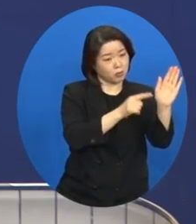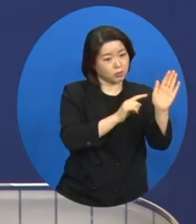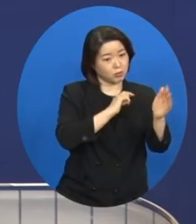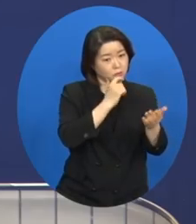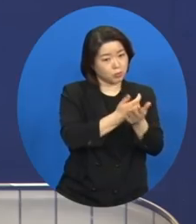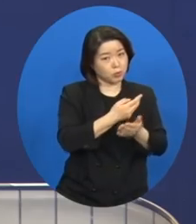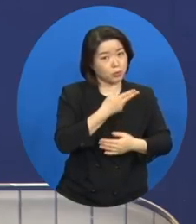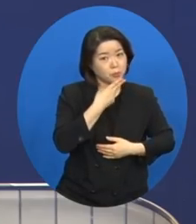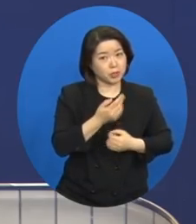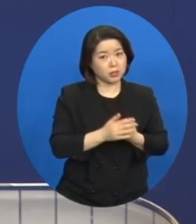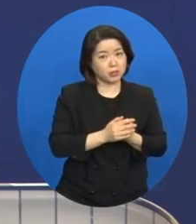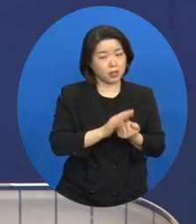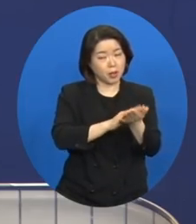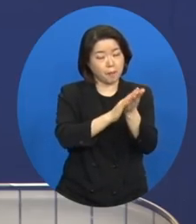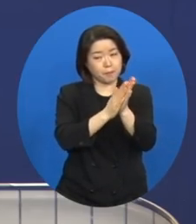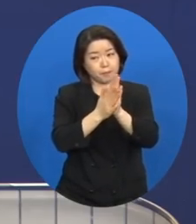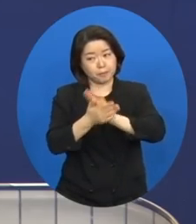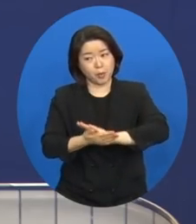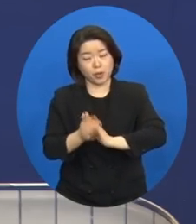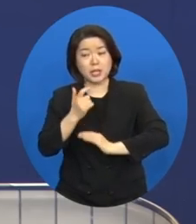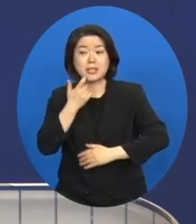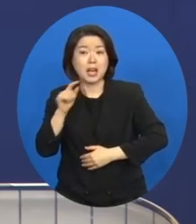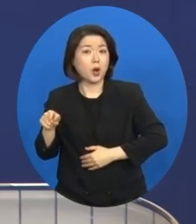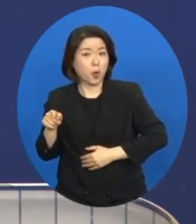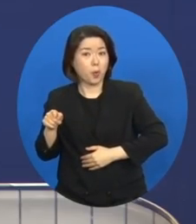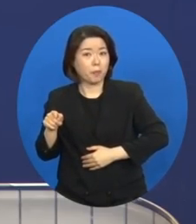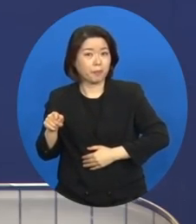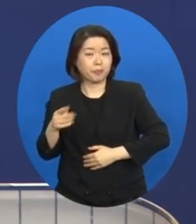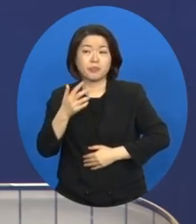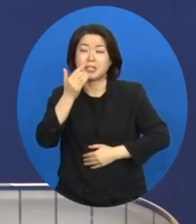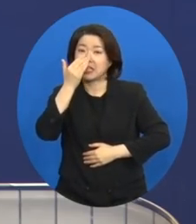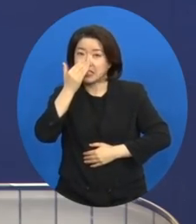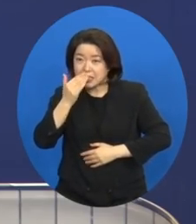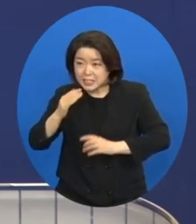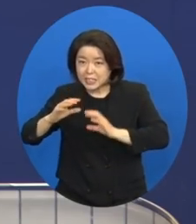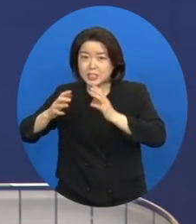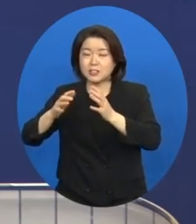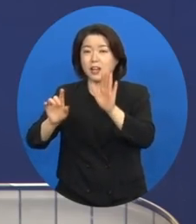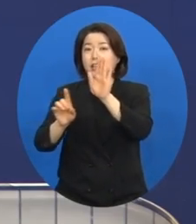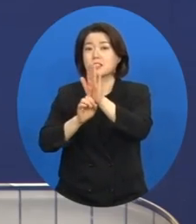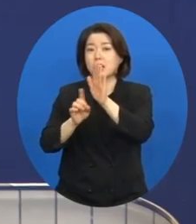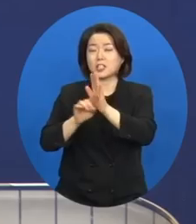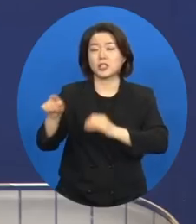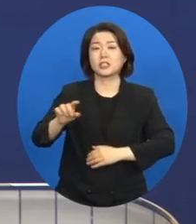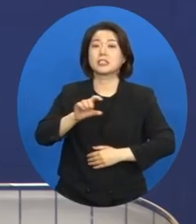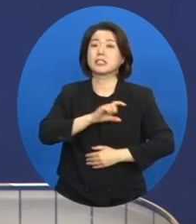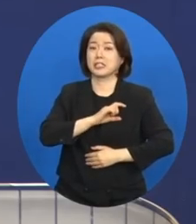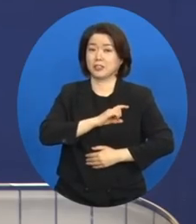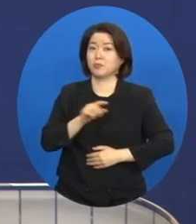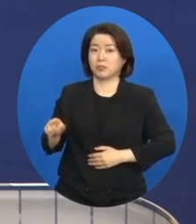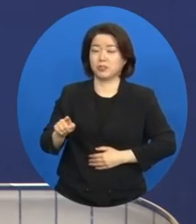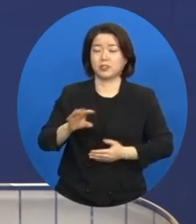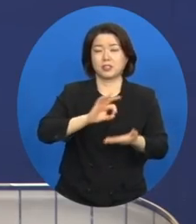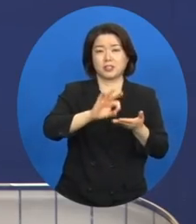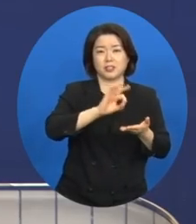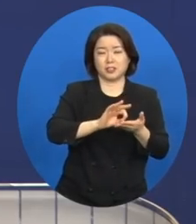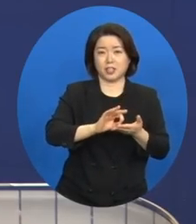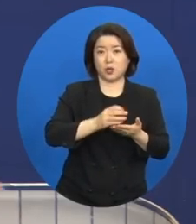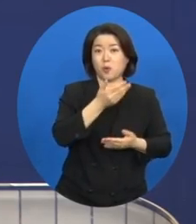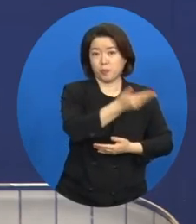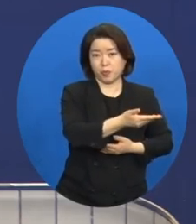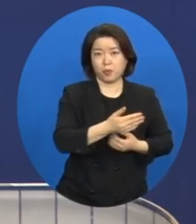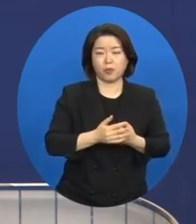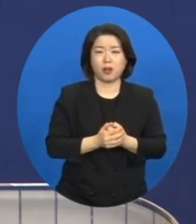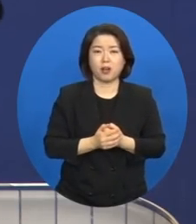하면서 변화된 야곱의 모습, 즉 이스라엘을 상징하는 그 단어를 이 나다나엘에게